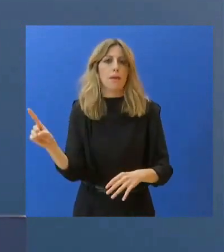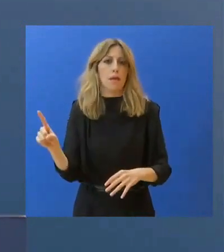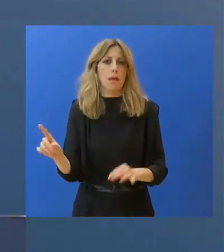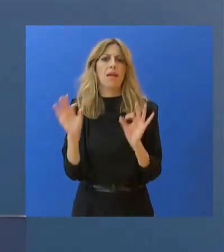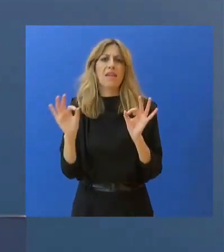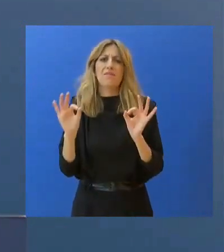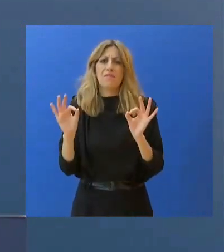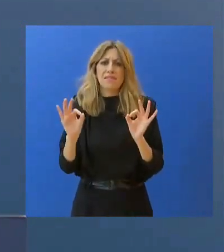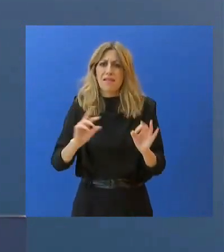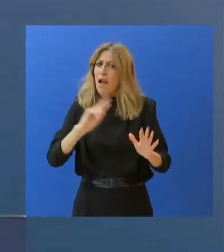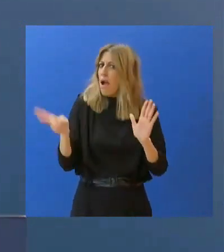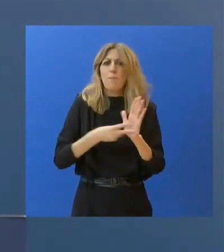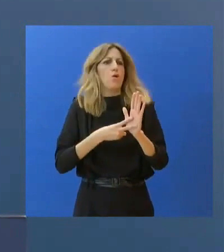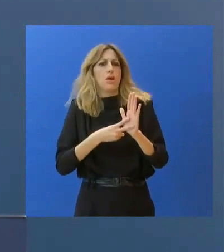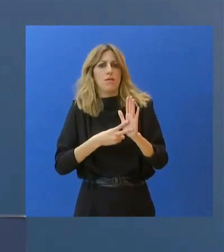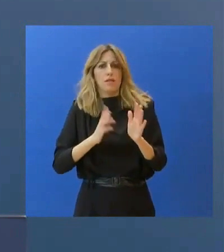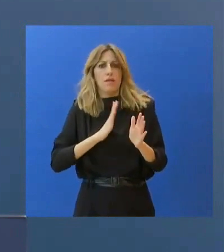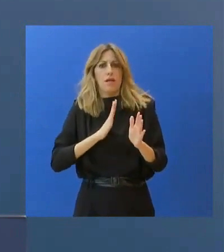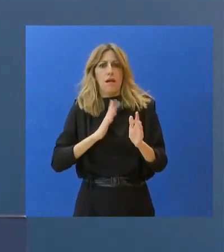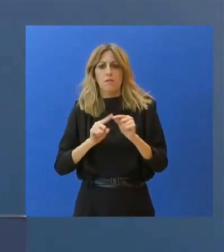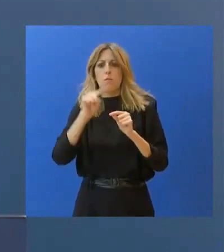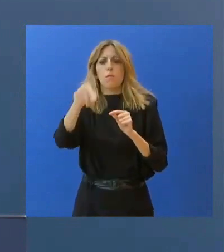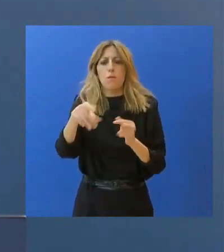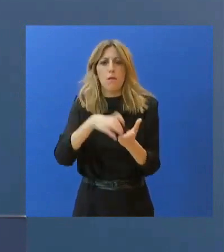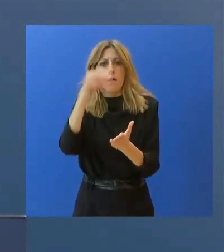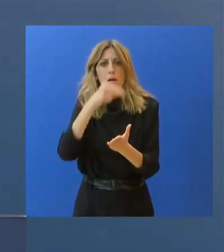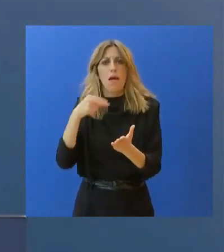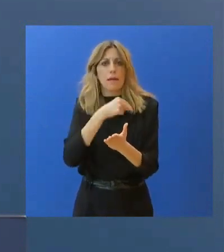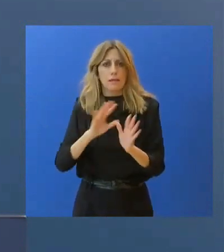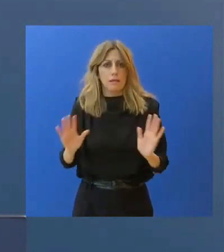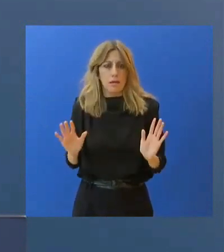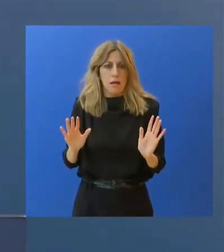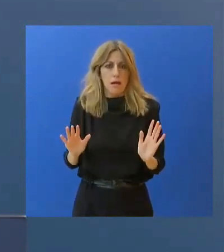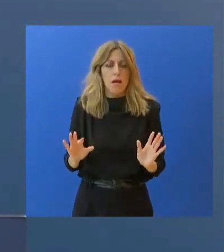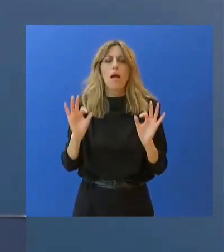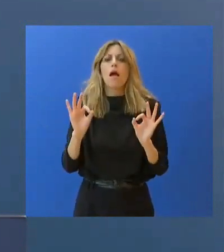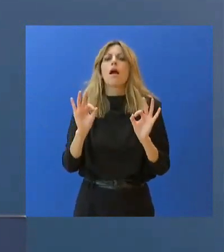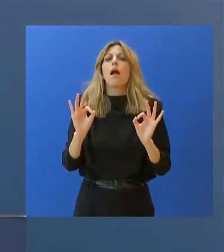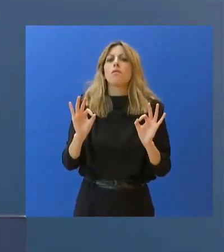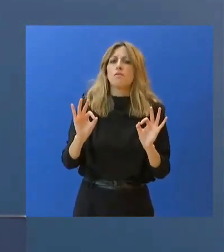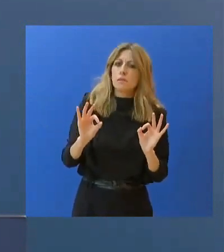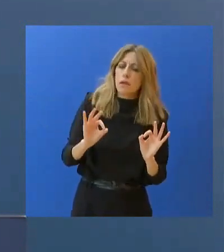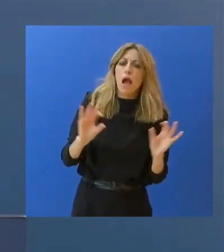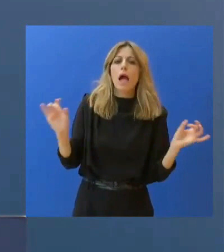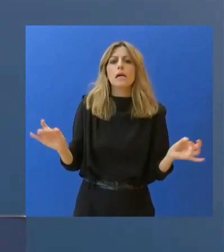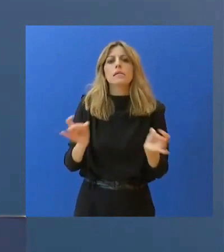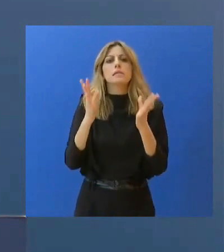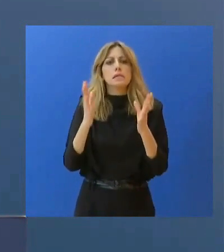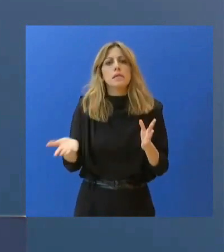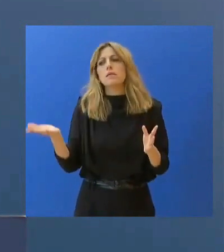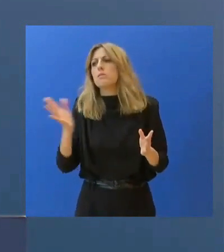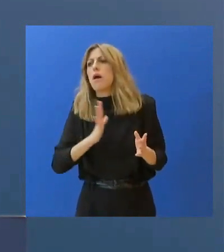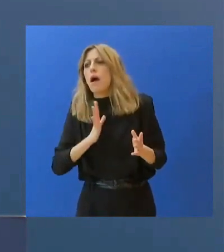στι εκκλησίε, αλλά παρεπιπτόντω μπορεί κάποιο όταν κάνει κάποια άλλη έξοδο από το σπίτι του, για του άλλου λόγου που δικαιολογεί αυτή την